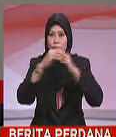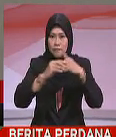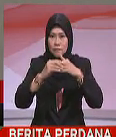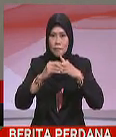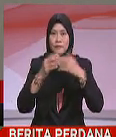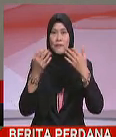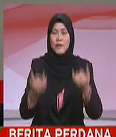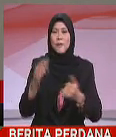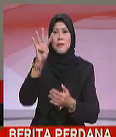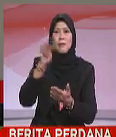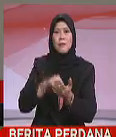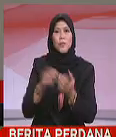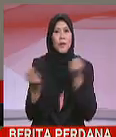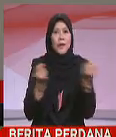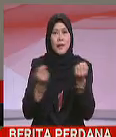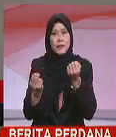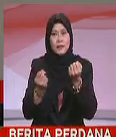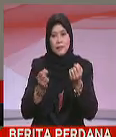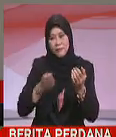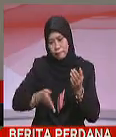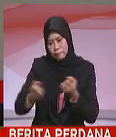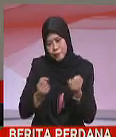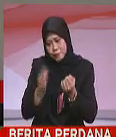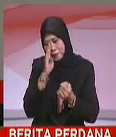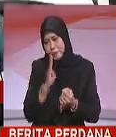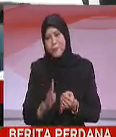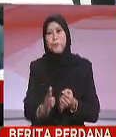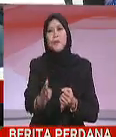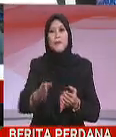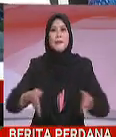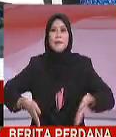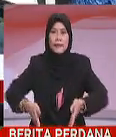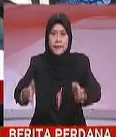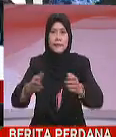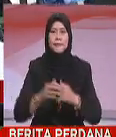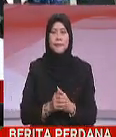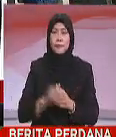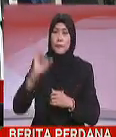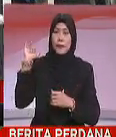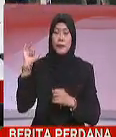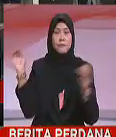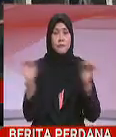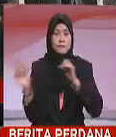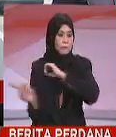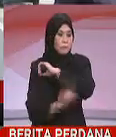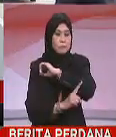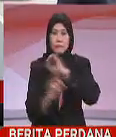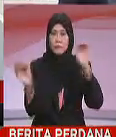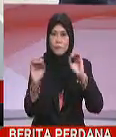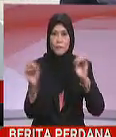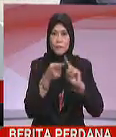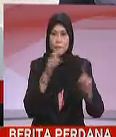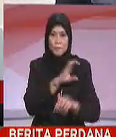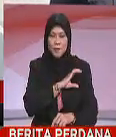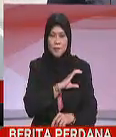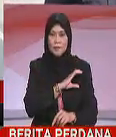lebih 4,000 kenderaan telah melalui laluan ini. Setakat semalam, tiada kompaun dikeluarkan oleh Ibu